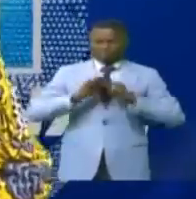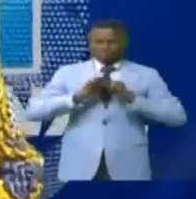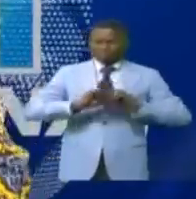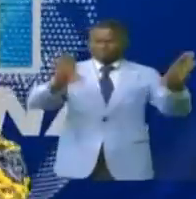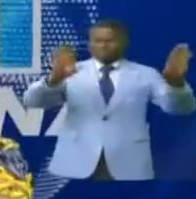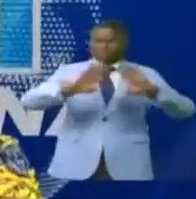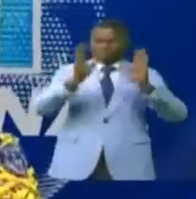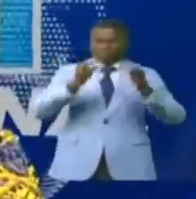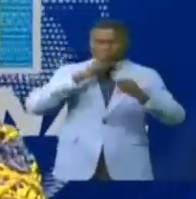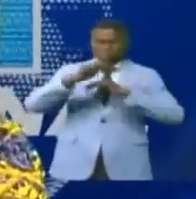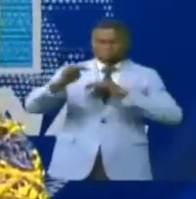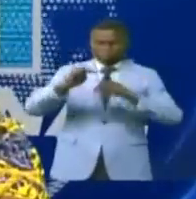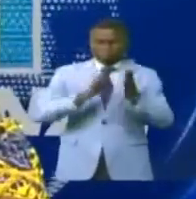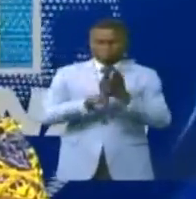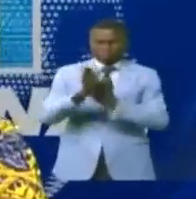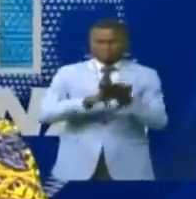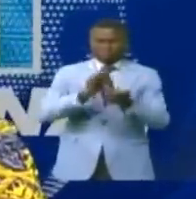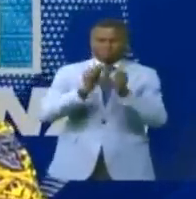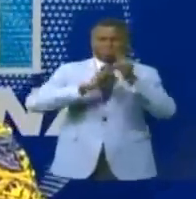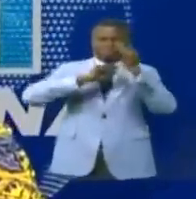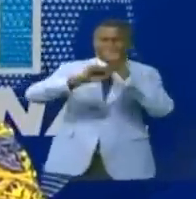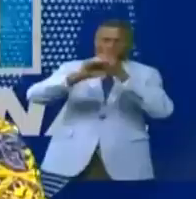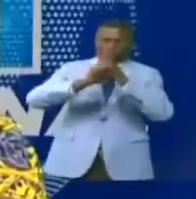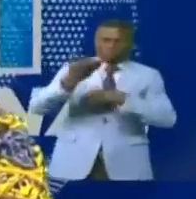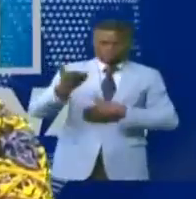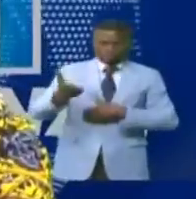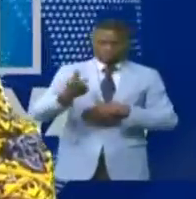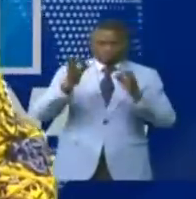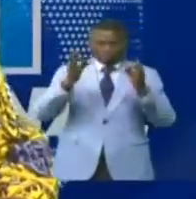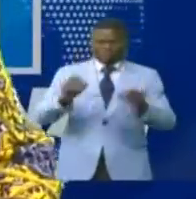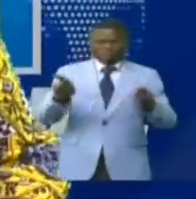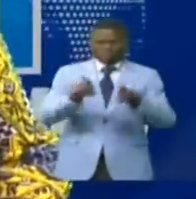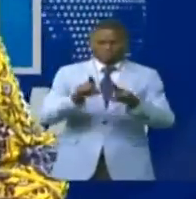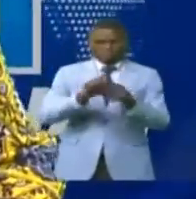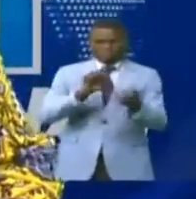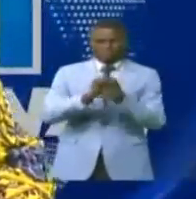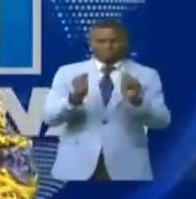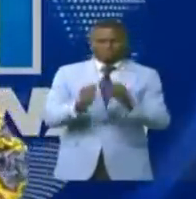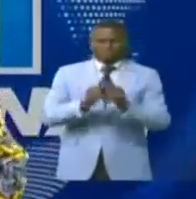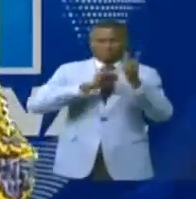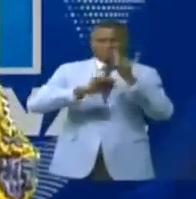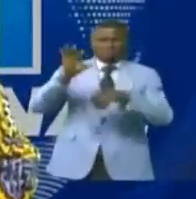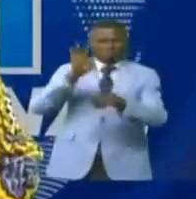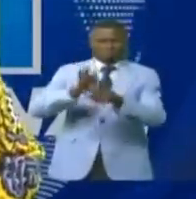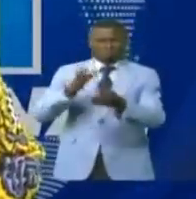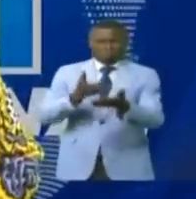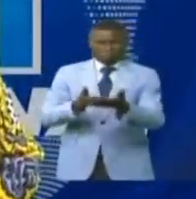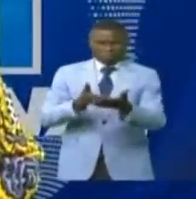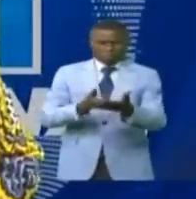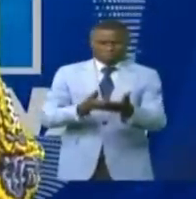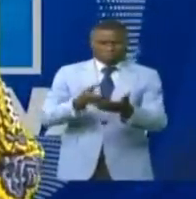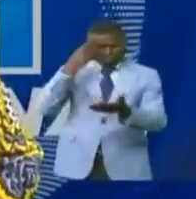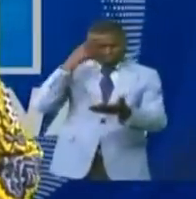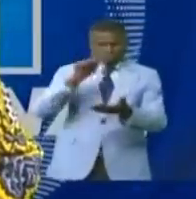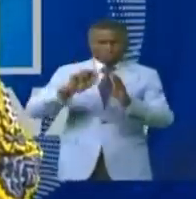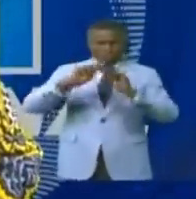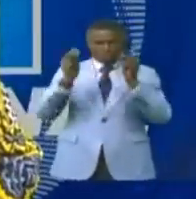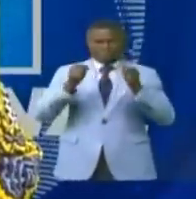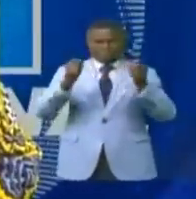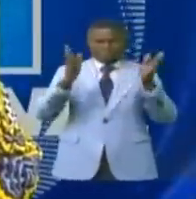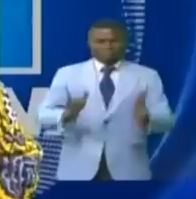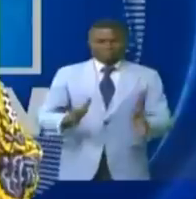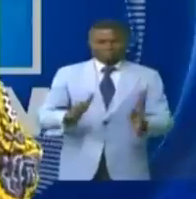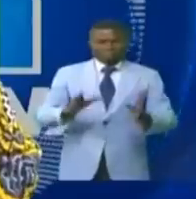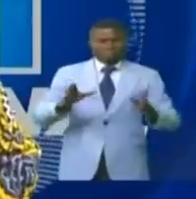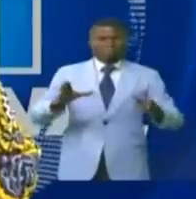tout message ayant un caractère promotionnel en rapport avec la campagne électorale. À ceux des médias qui